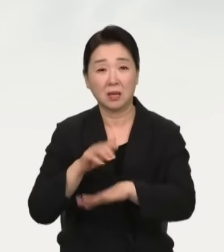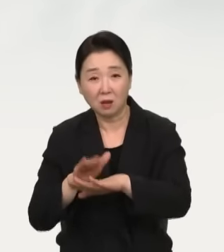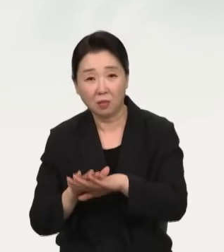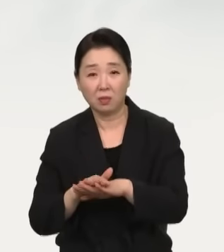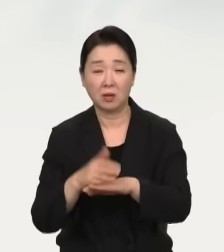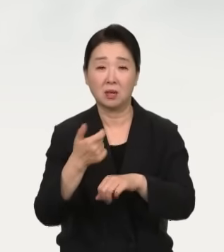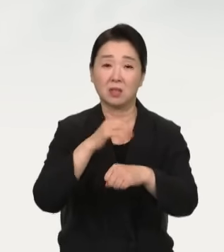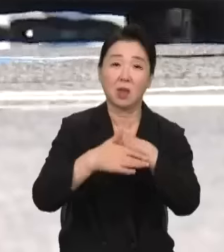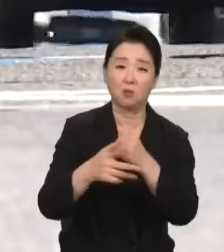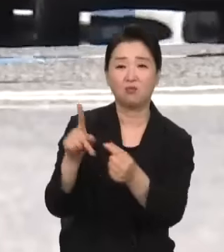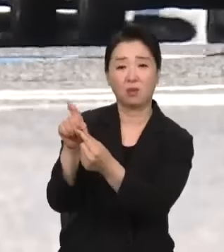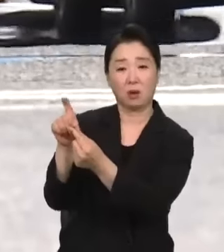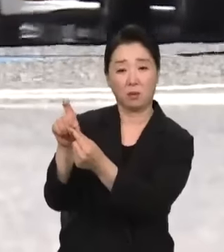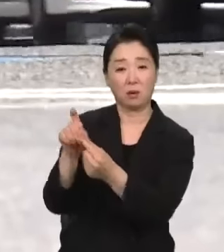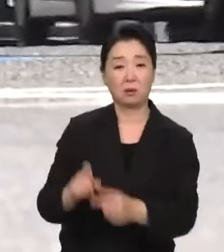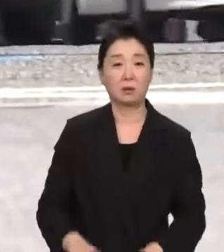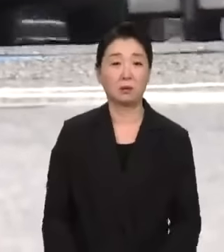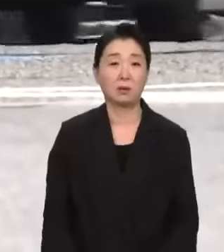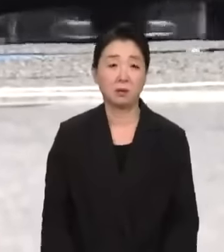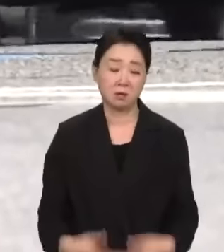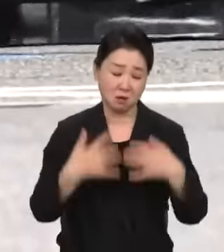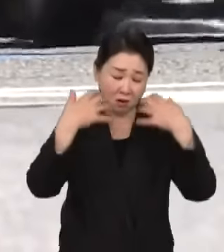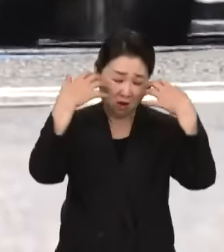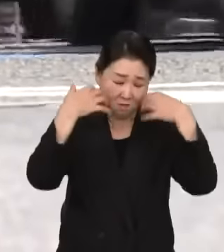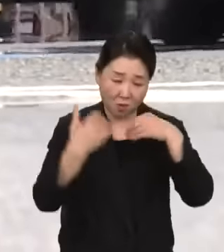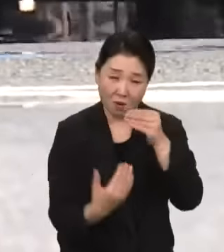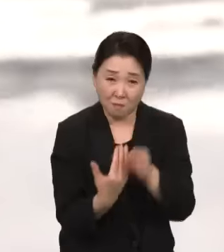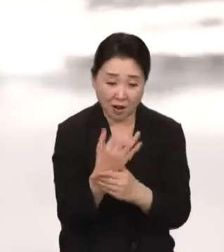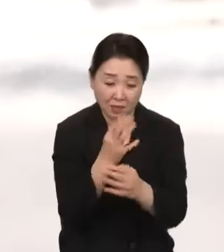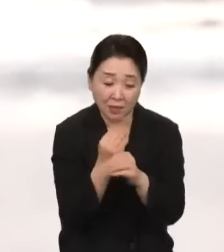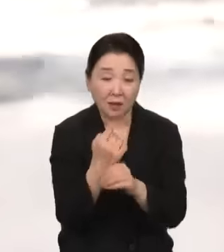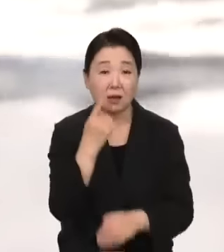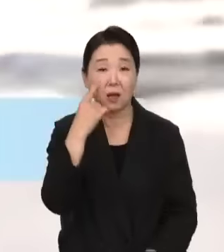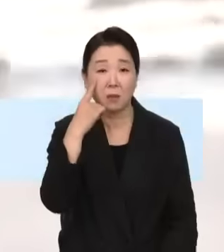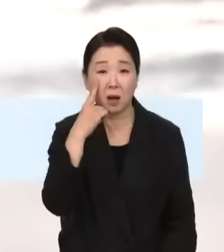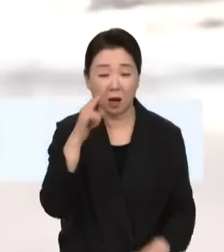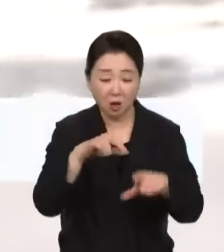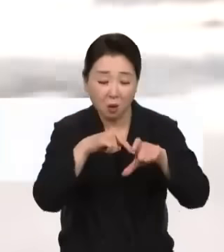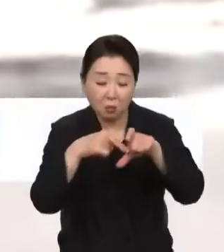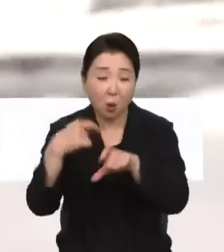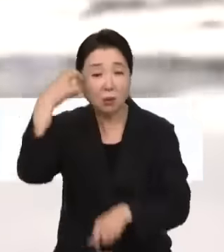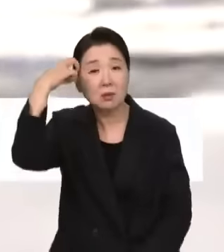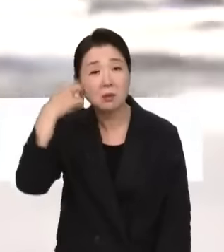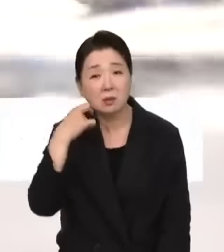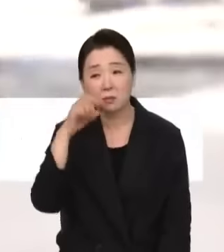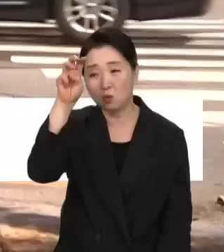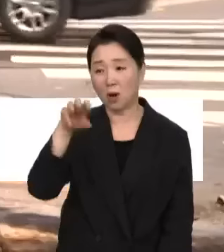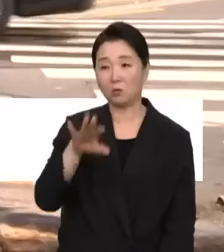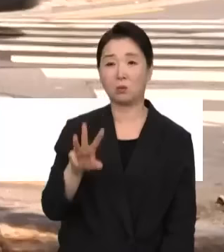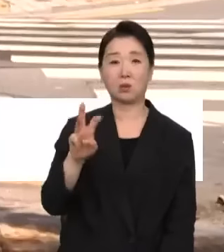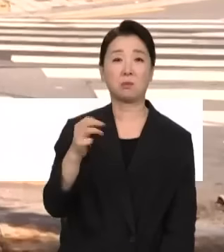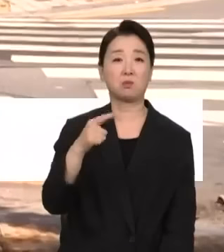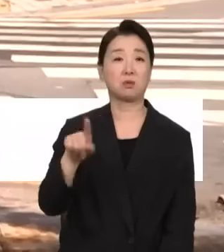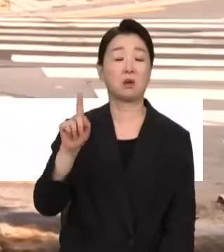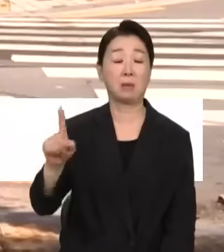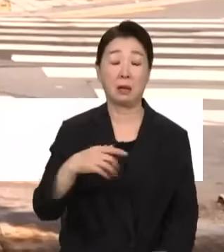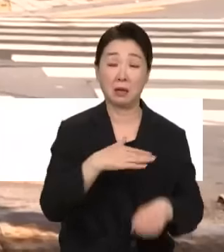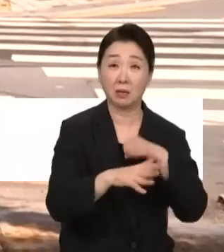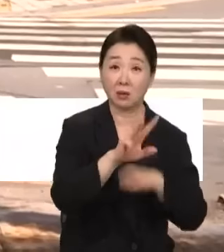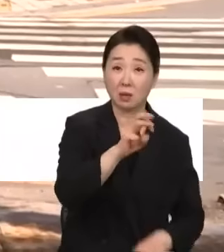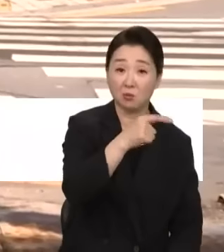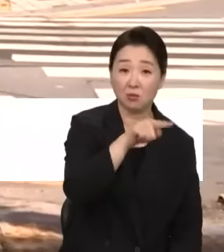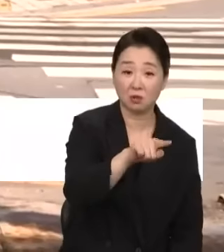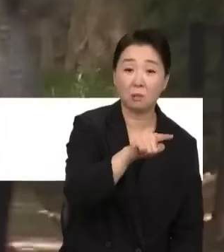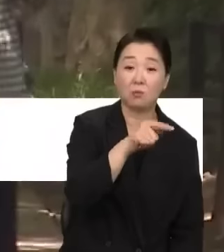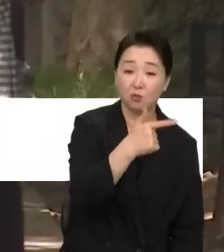11번째에 그쳤습니다. 폭염 발생일만 따져도 평균 체감 온도는 광주가 36.2도로 대구